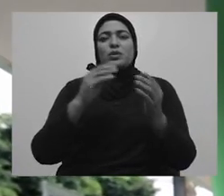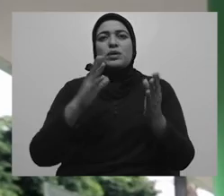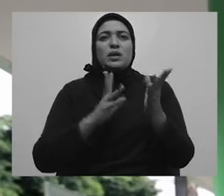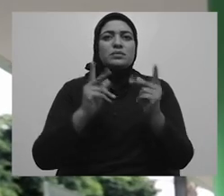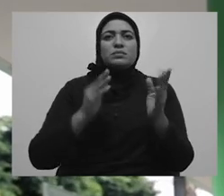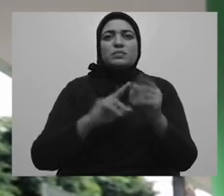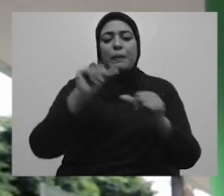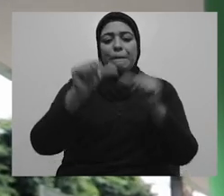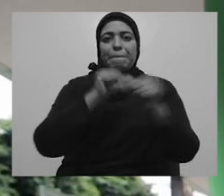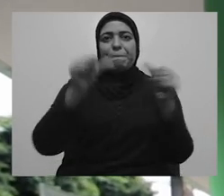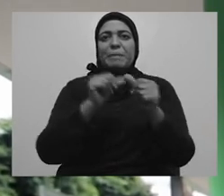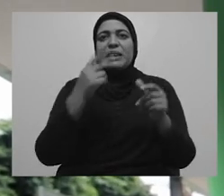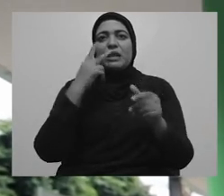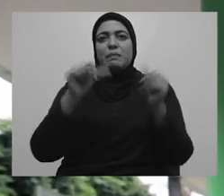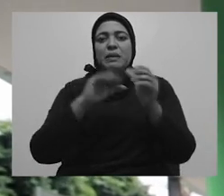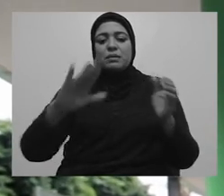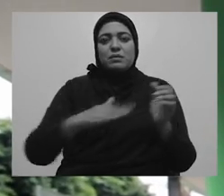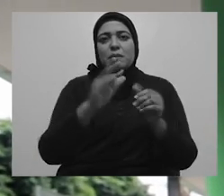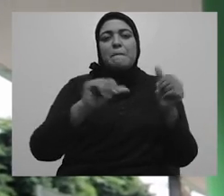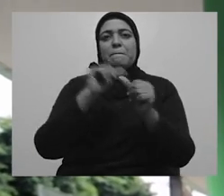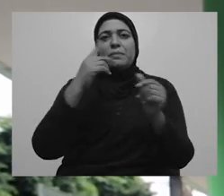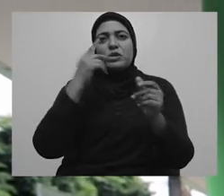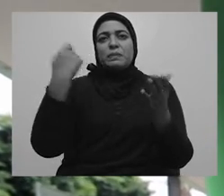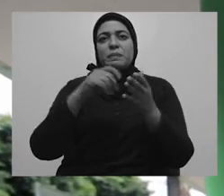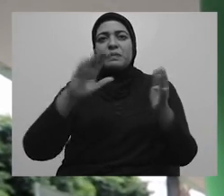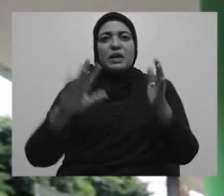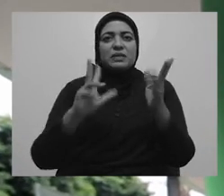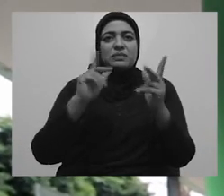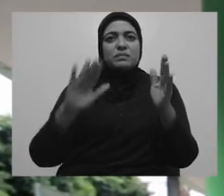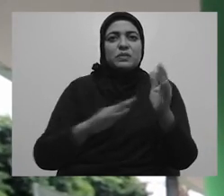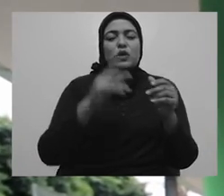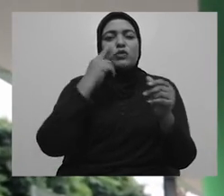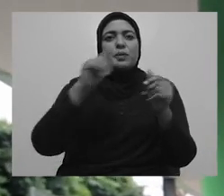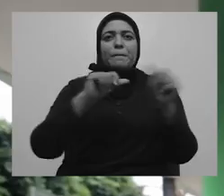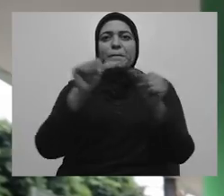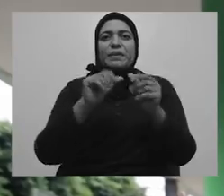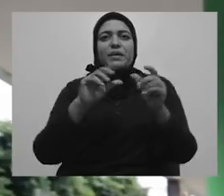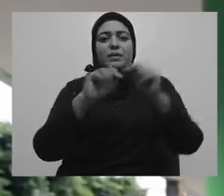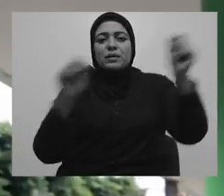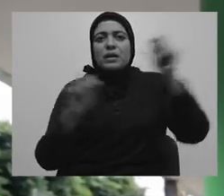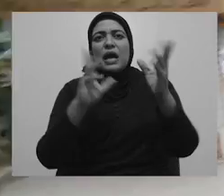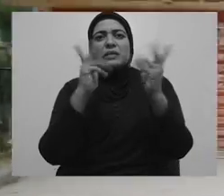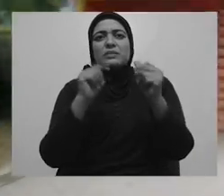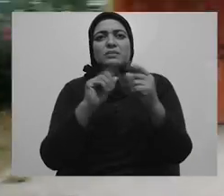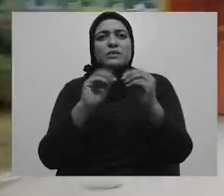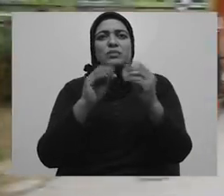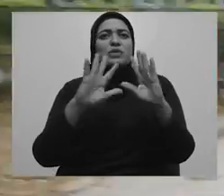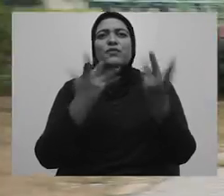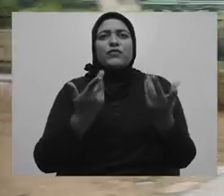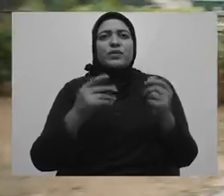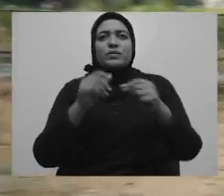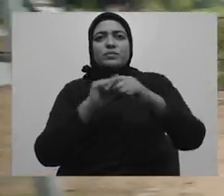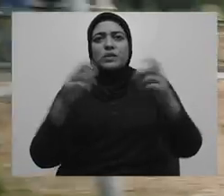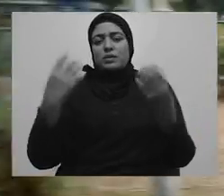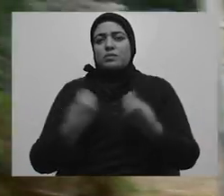qu'on essaye de communiquer avec les associations qui nous permet de résoudre les problèmes, surtout des personnes